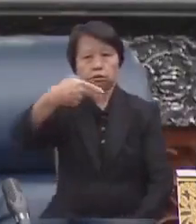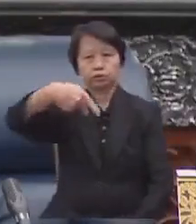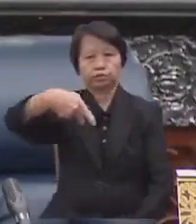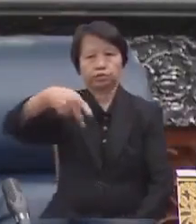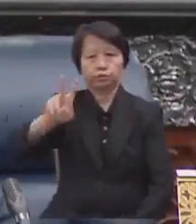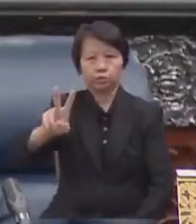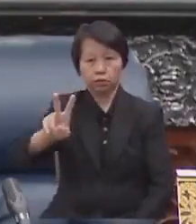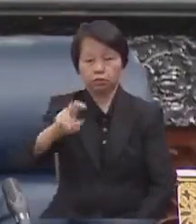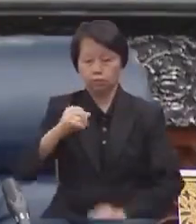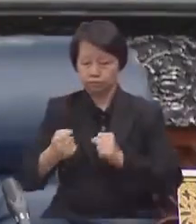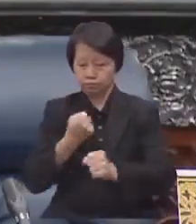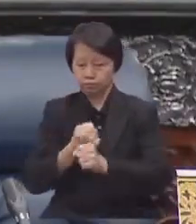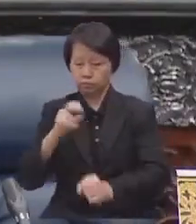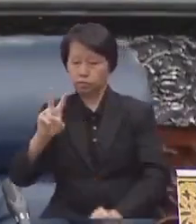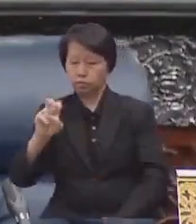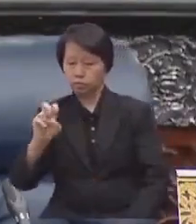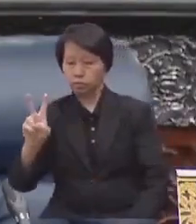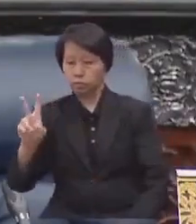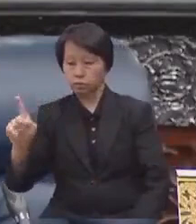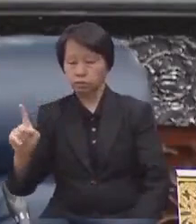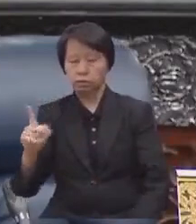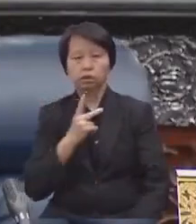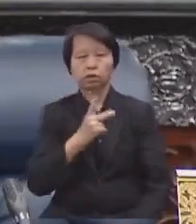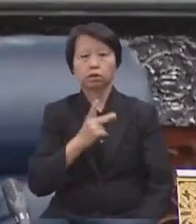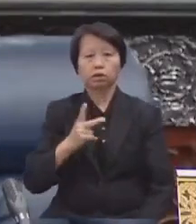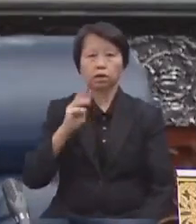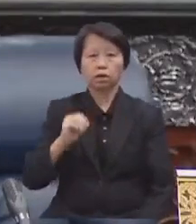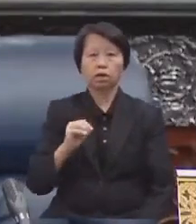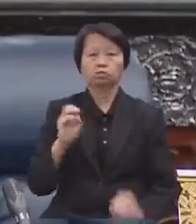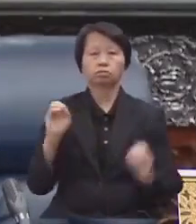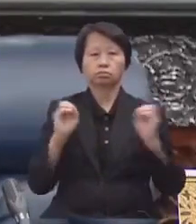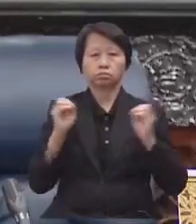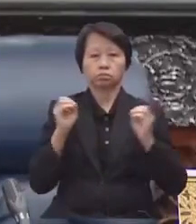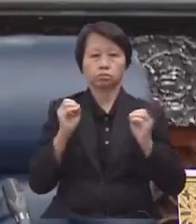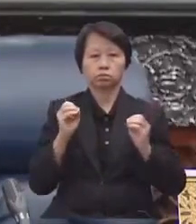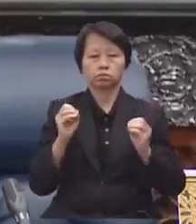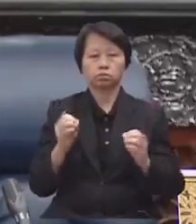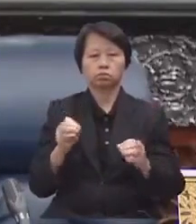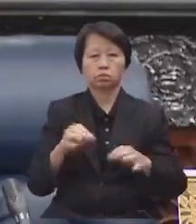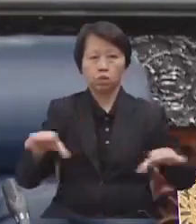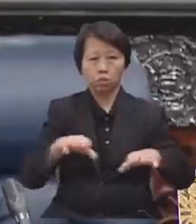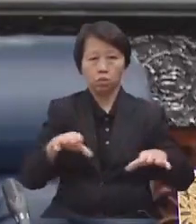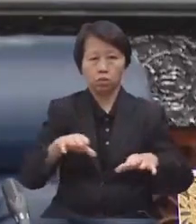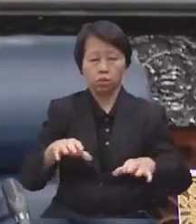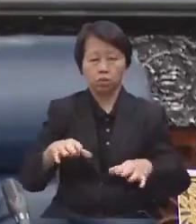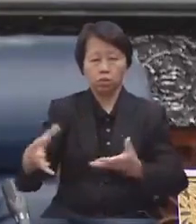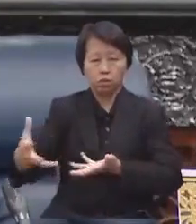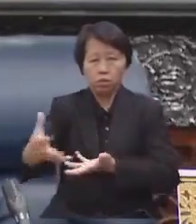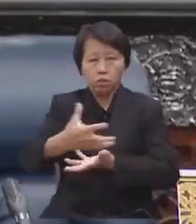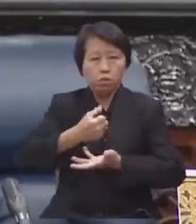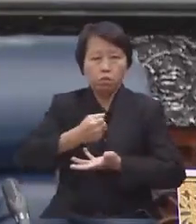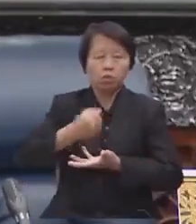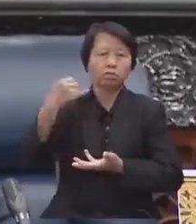pada tahun 2021 Kementerian Kesehatan tidak dapat sebenarnya membuat perolehan